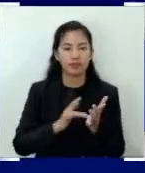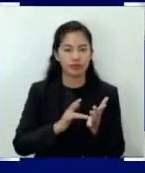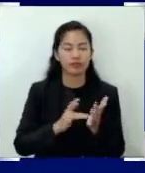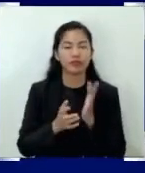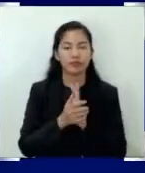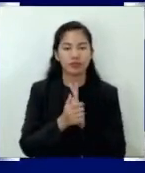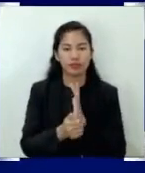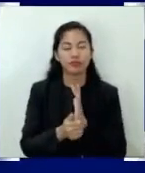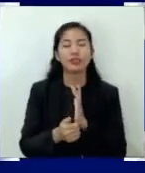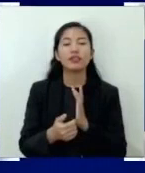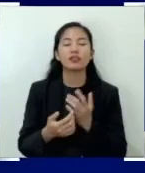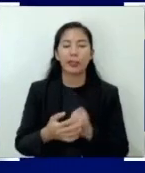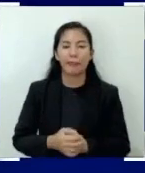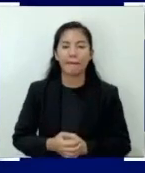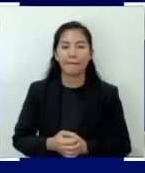pa